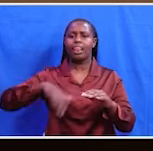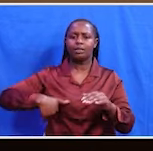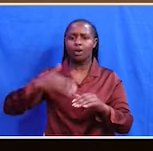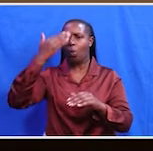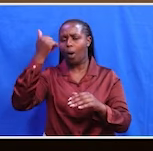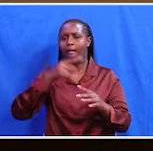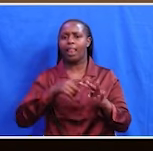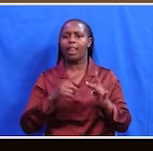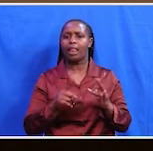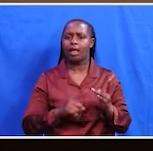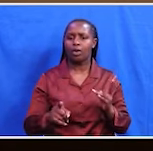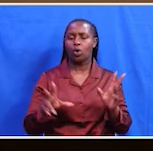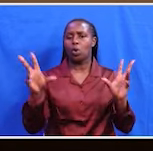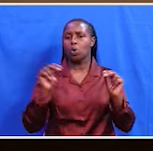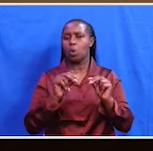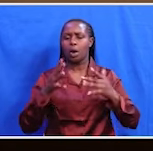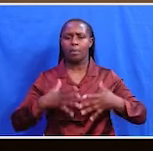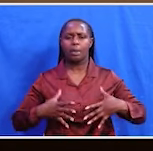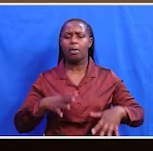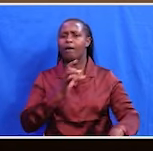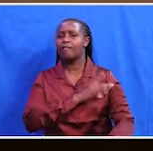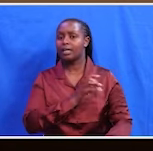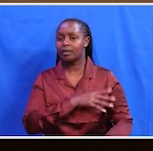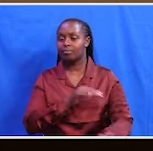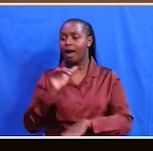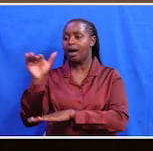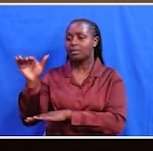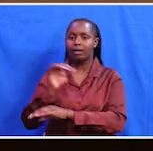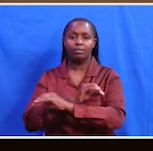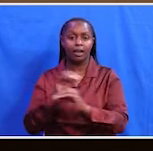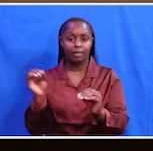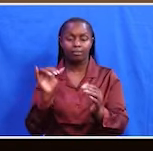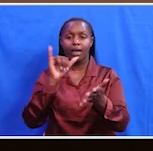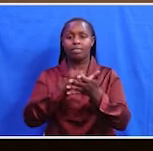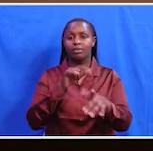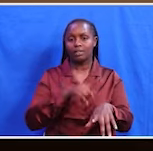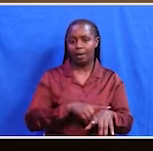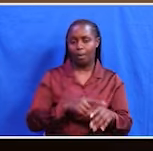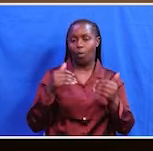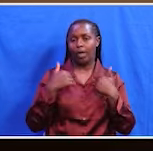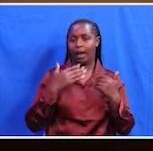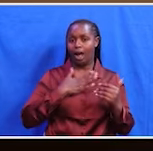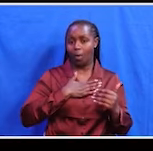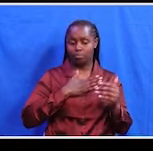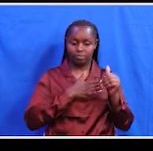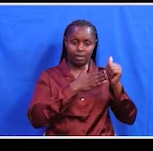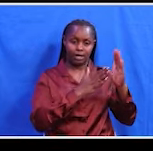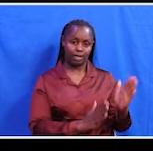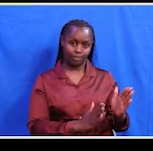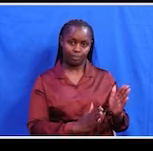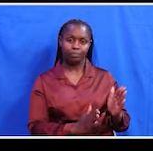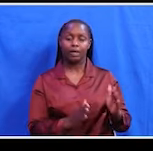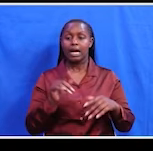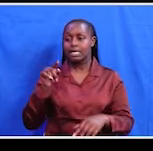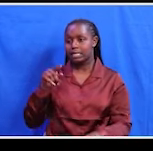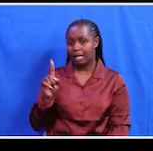So, watu walikuwa naogopa. Hakuna mtu angeuliza. By that time, tulikuwa na leader wetu. Alikuwa anaitwa Margoria.